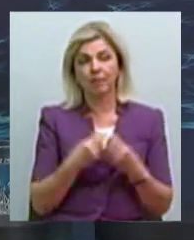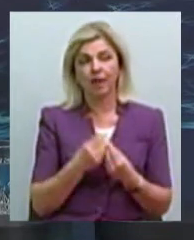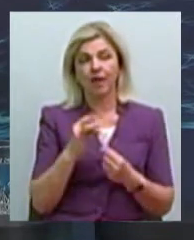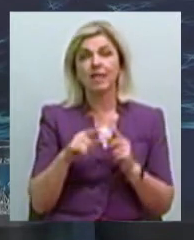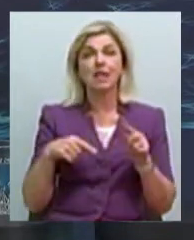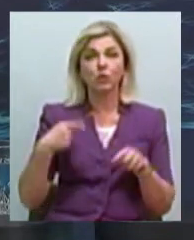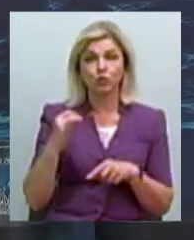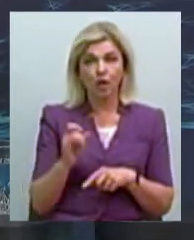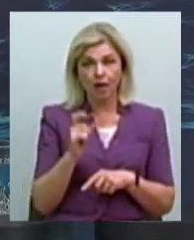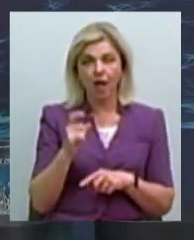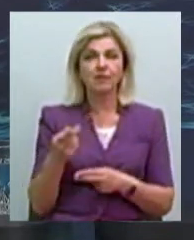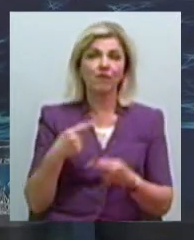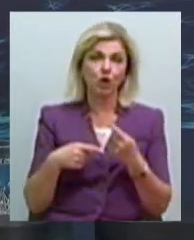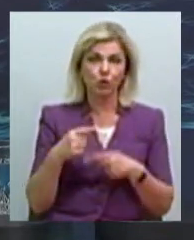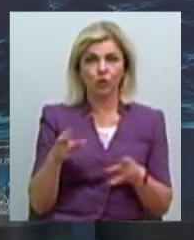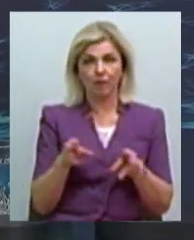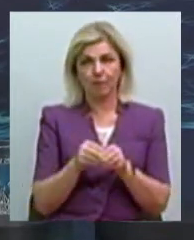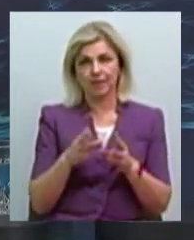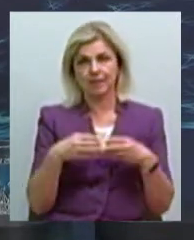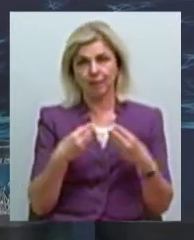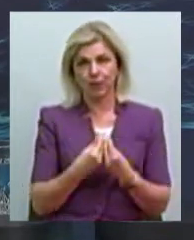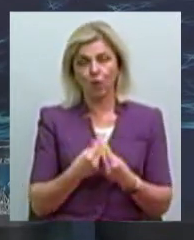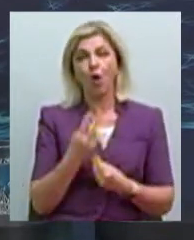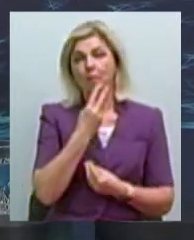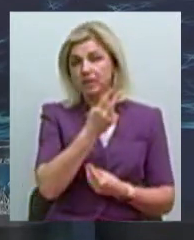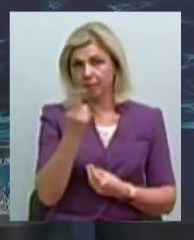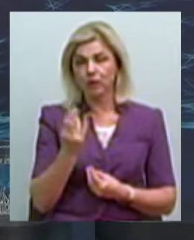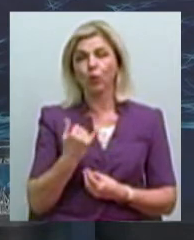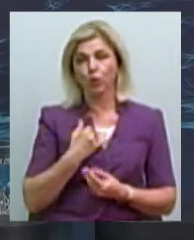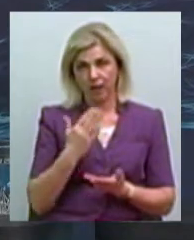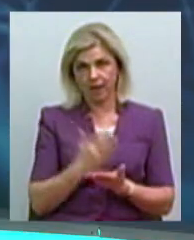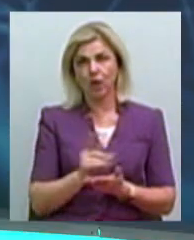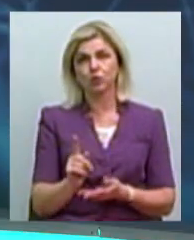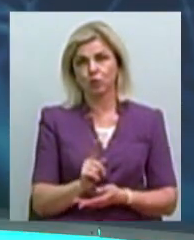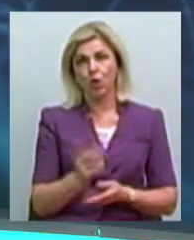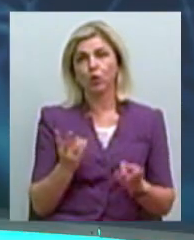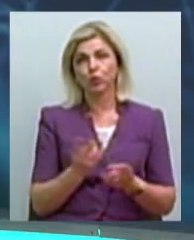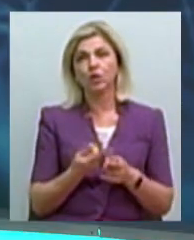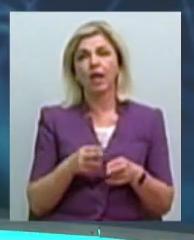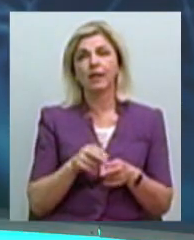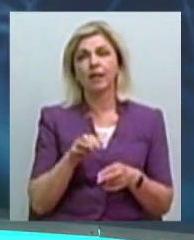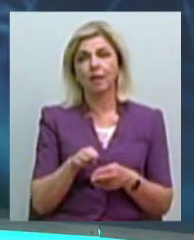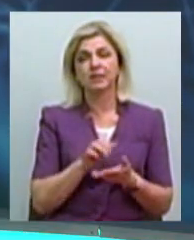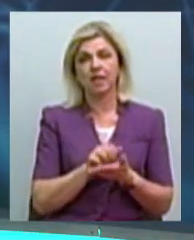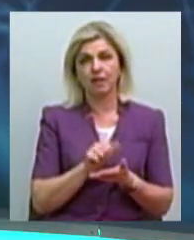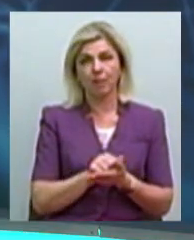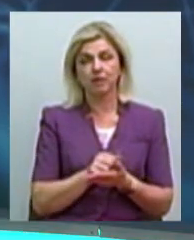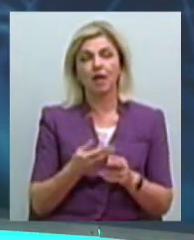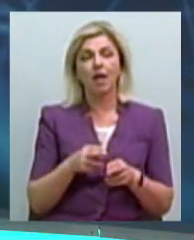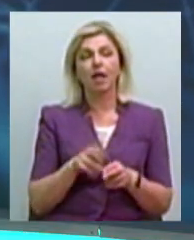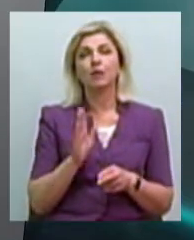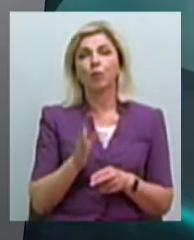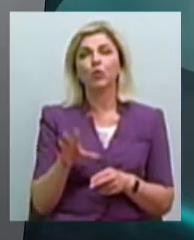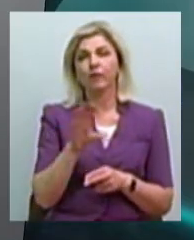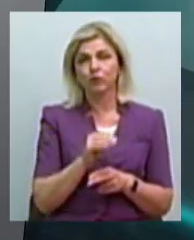семьей вернется. Потому что на самом-то деле мы знаем, посмотреть у нас есть что, но этим нужно заниматься. Да, потенциал огромный. Ну, это все будет